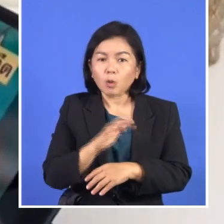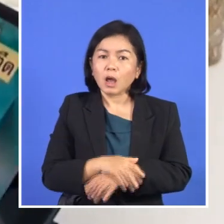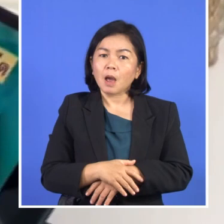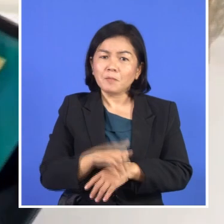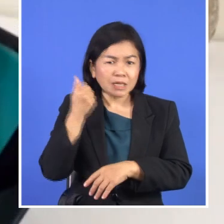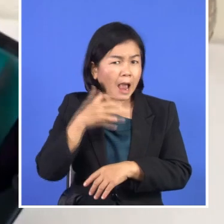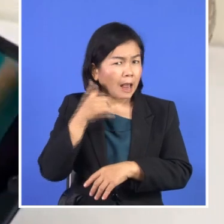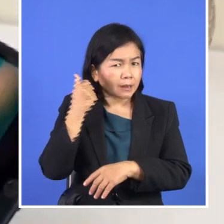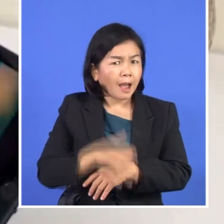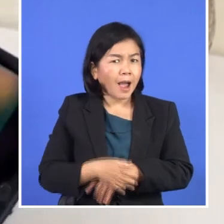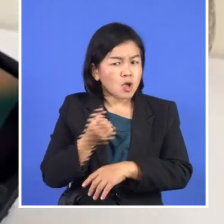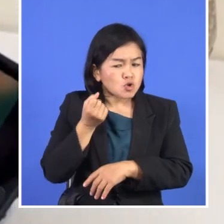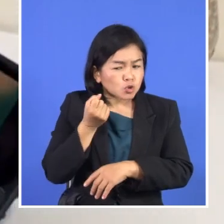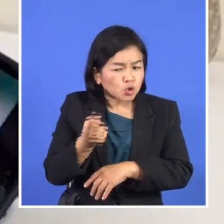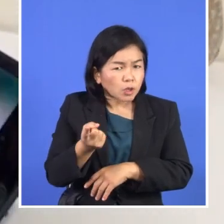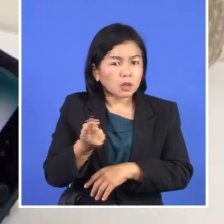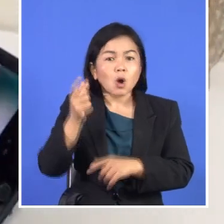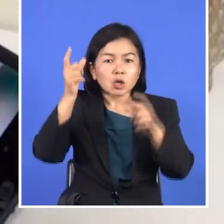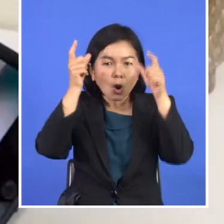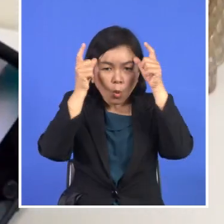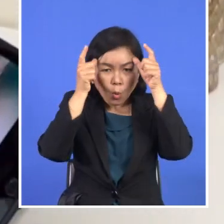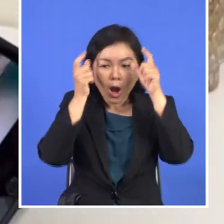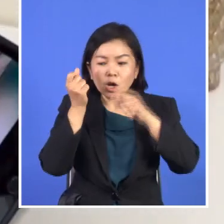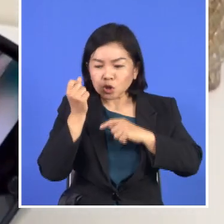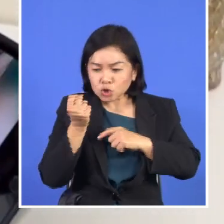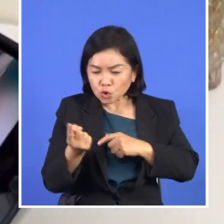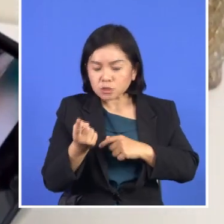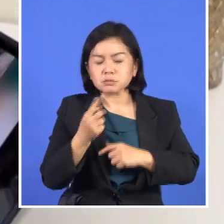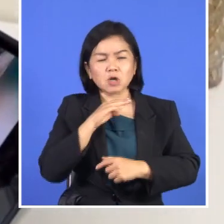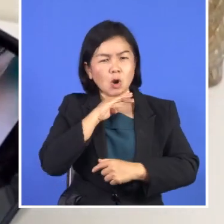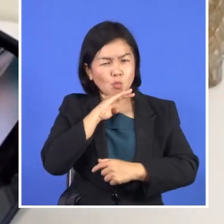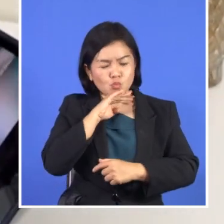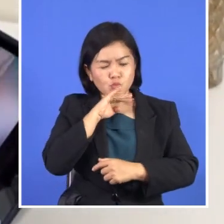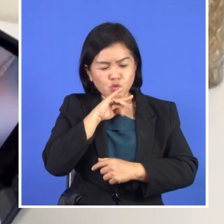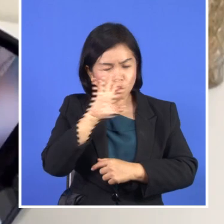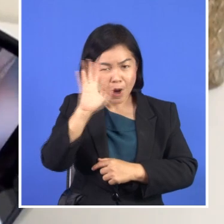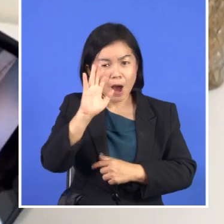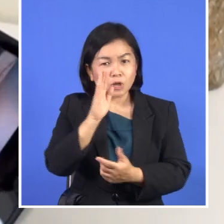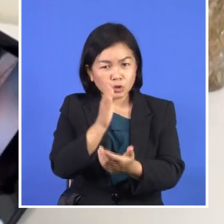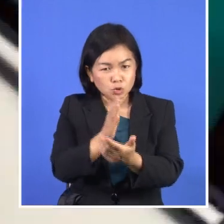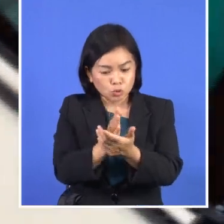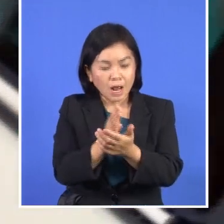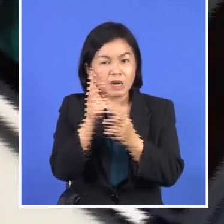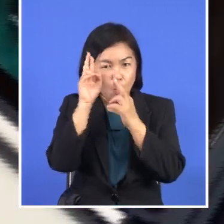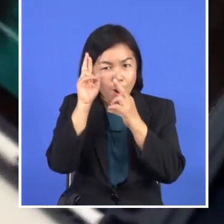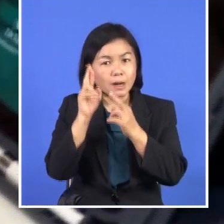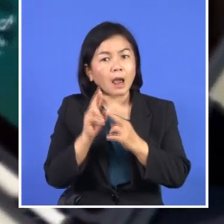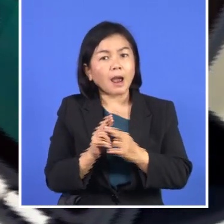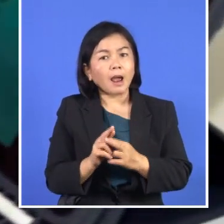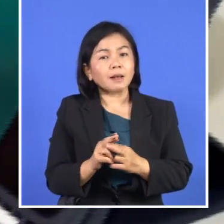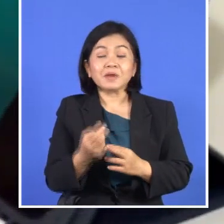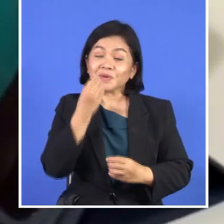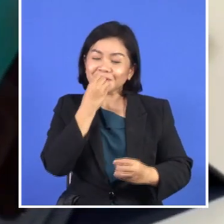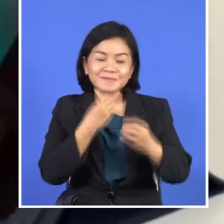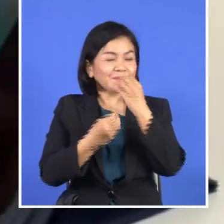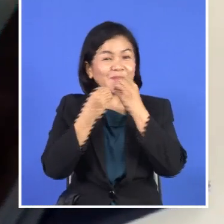สายก็เรียกว่าสายจุสายจุ ซอยจุหรืออะไรดิบๆนะ ค่ะต้องระวังเลยนะบางทีตอนเรากินเราแ